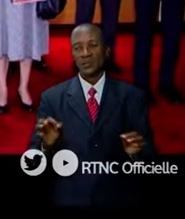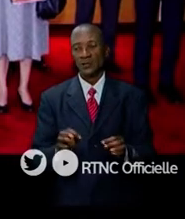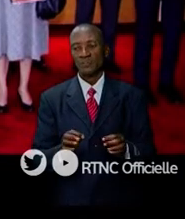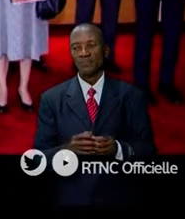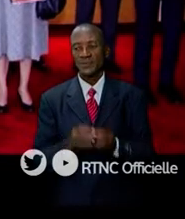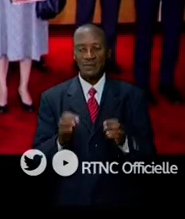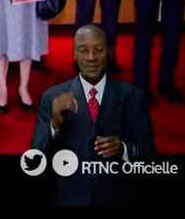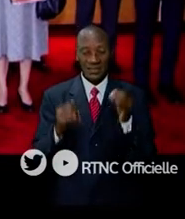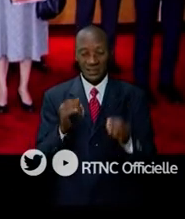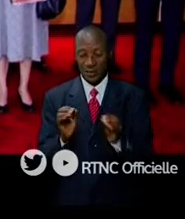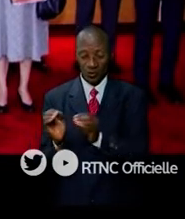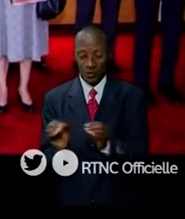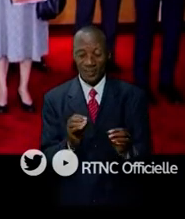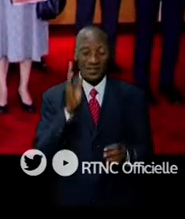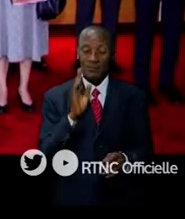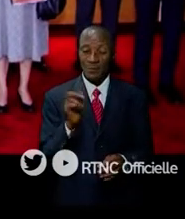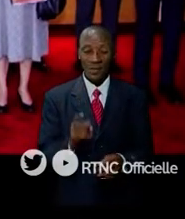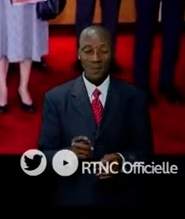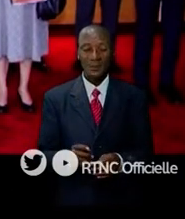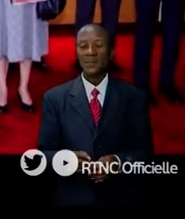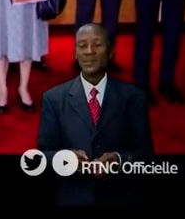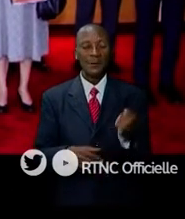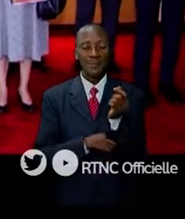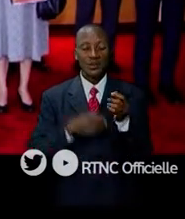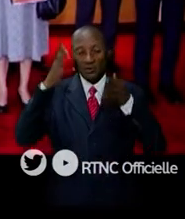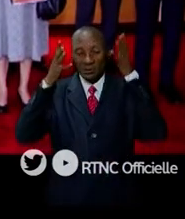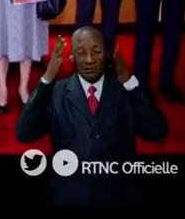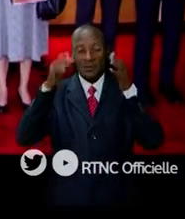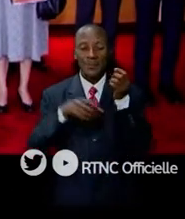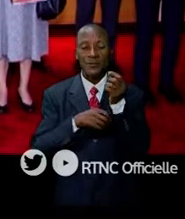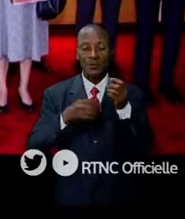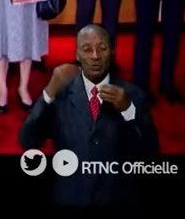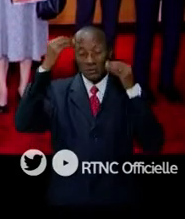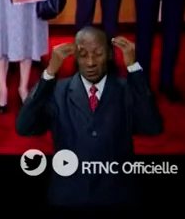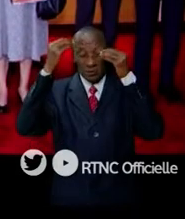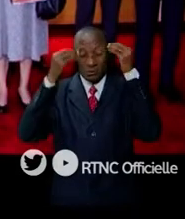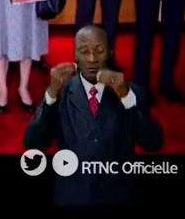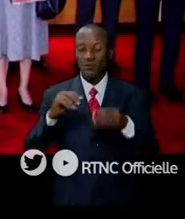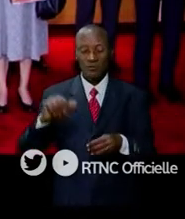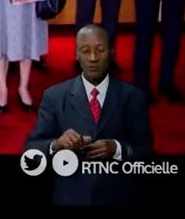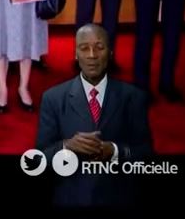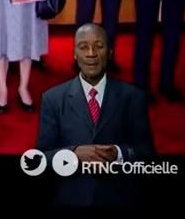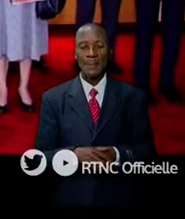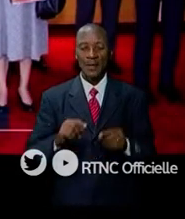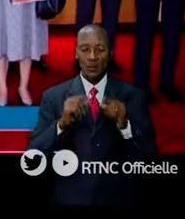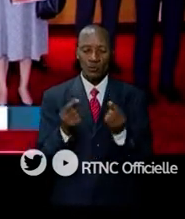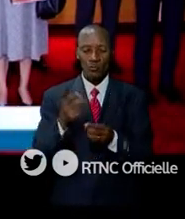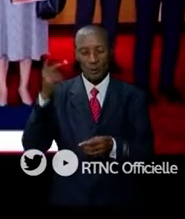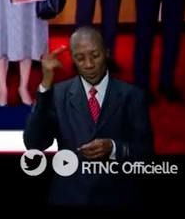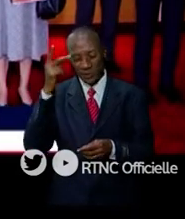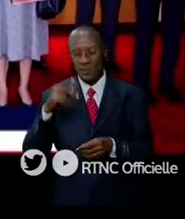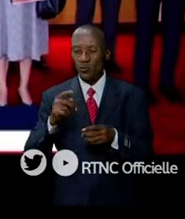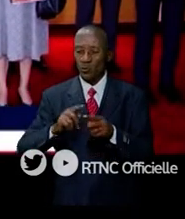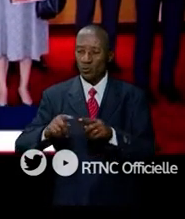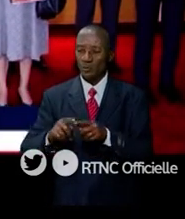suspecte. Et comme on a eu plusieurs fois à le répéter, nous ne sommes pas un parti politique ni un regroupement politique. Nous n'avons pas le mandat,